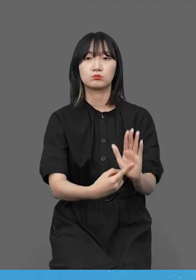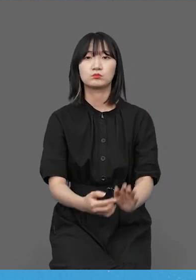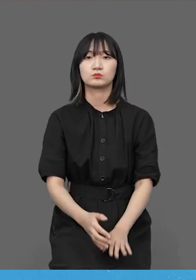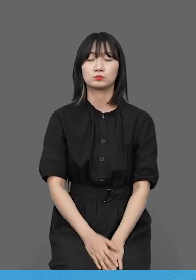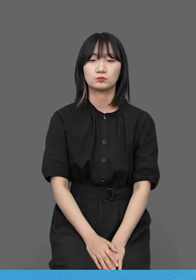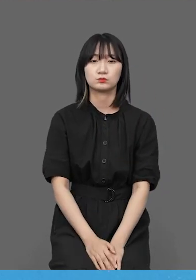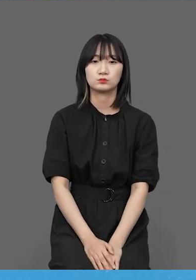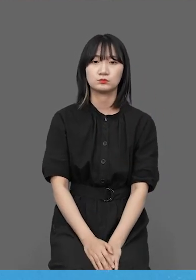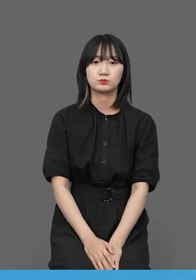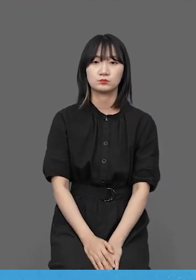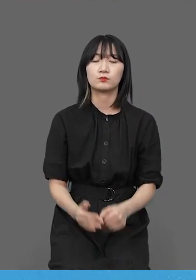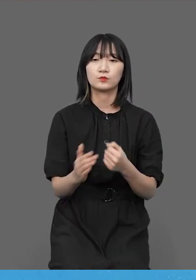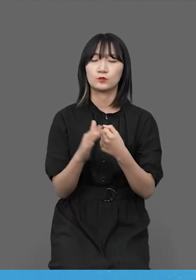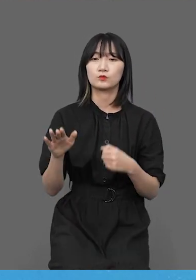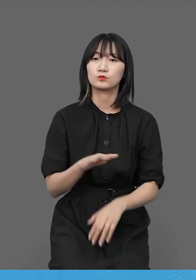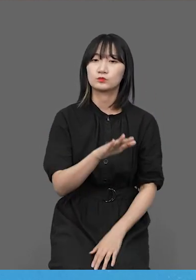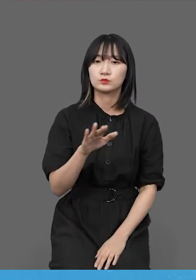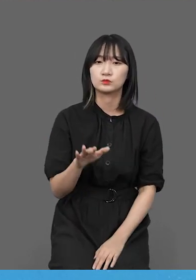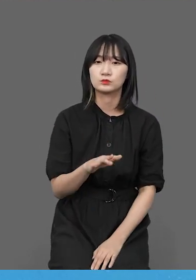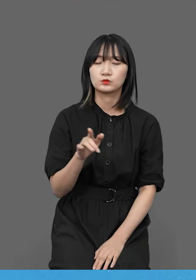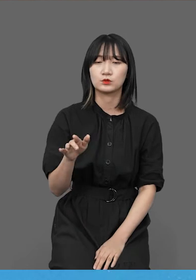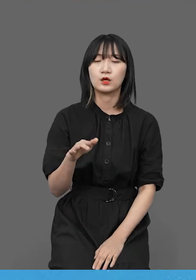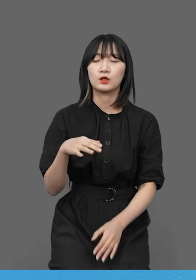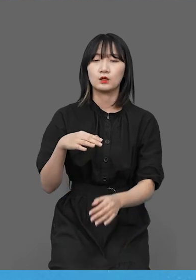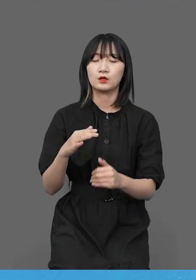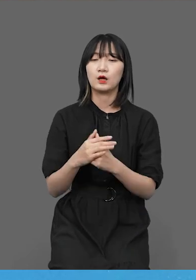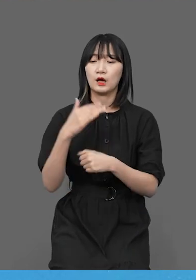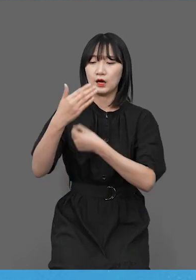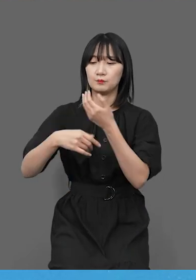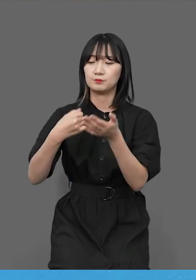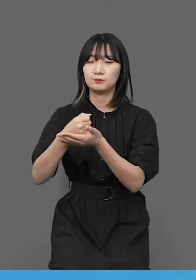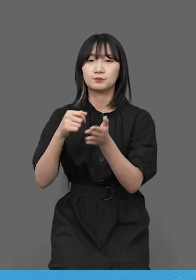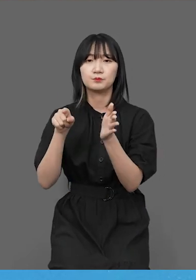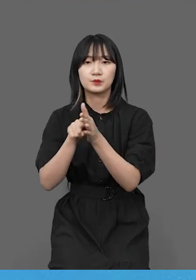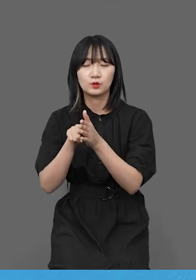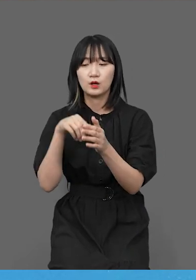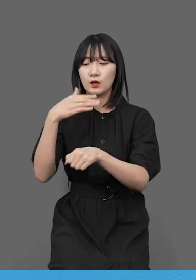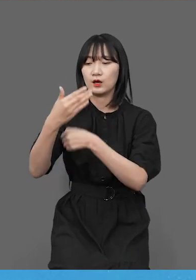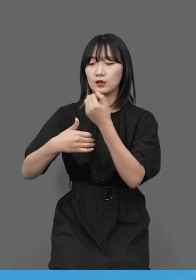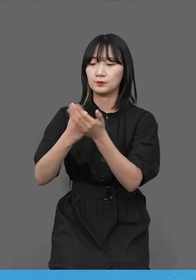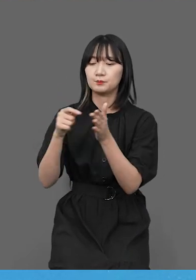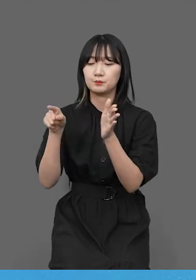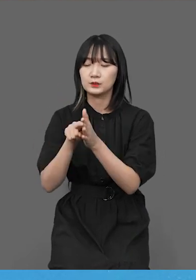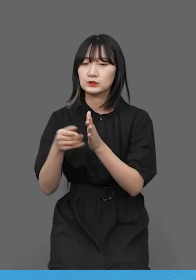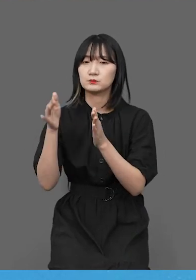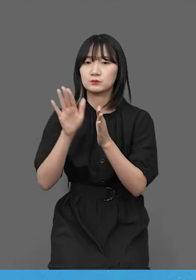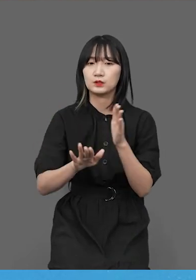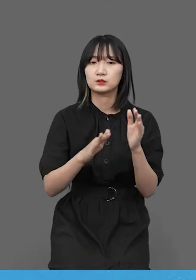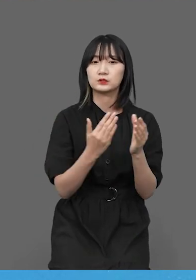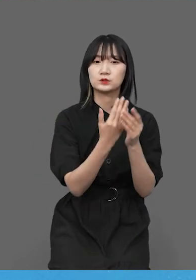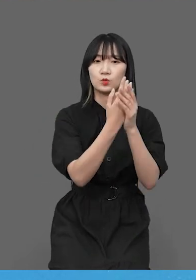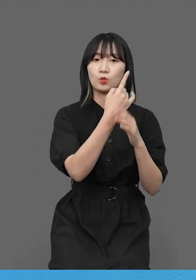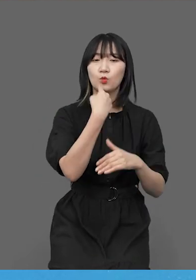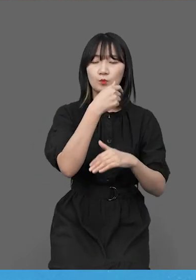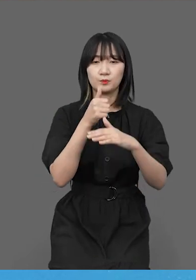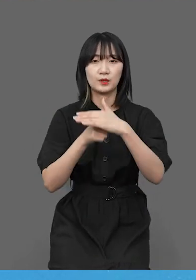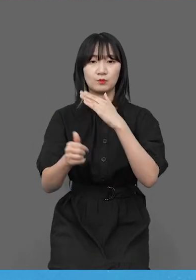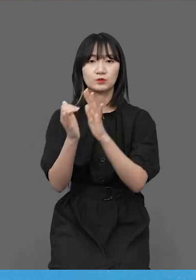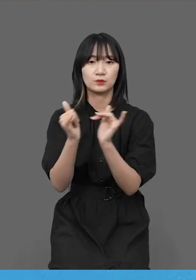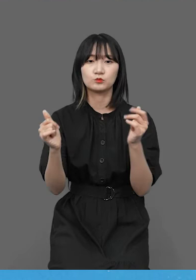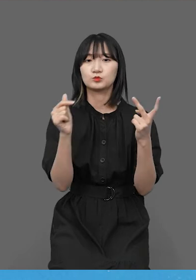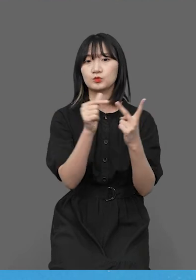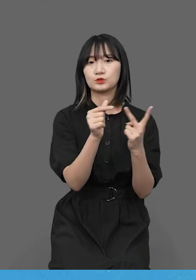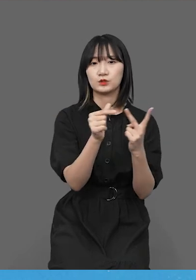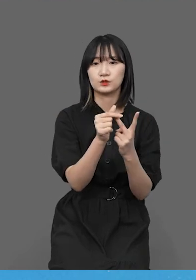고백하십니다. 그래서 우리는 그거를 유신진화론이라고 표현합니다. 대표적인 유신진화론자십니다. 그 다음 두 번째 분